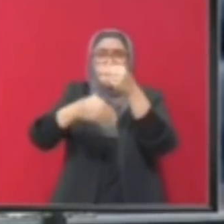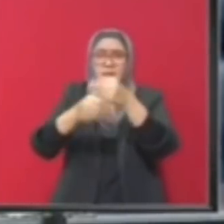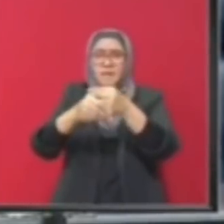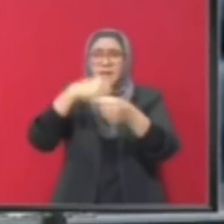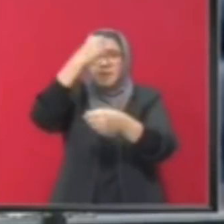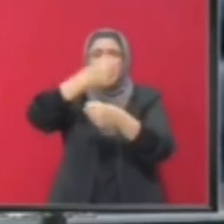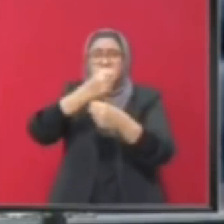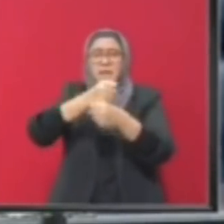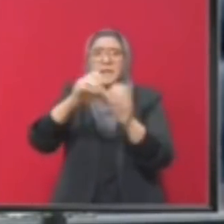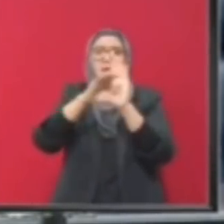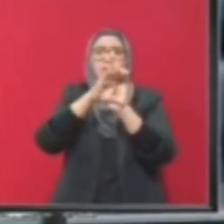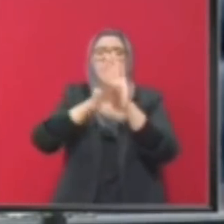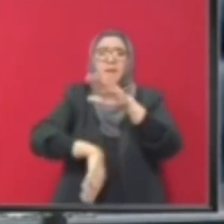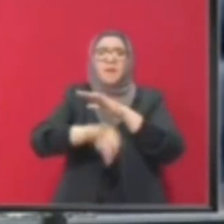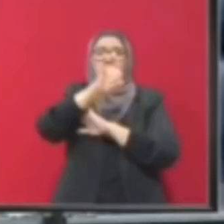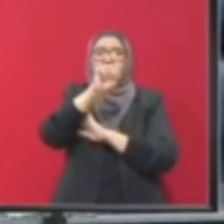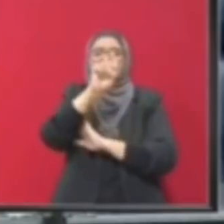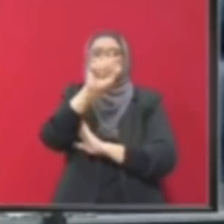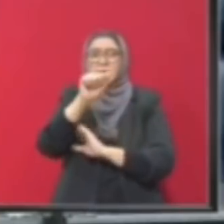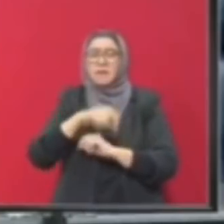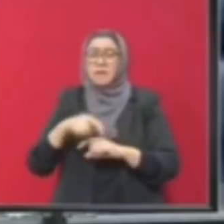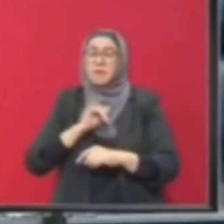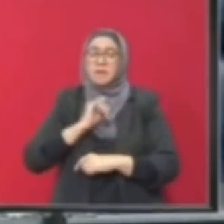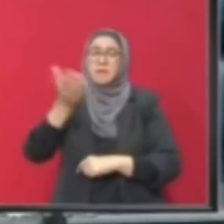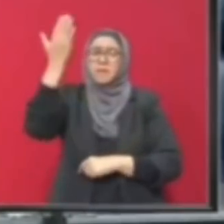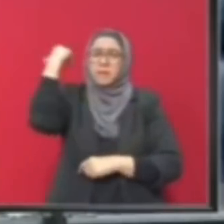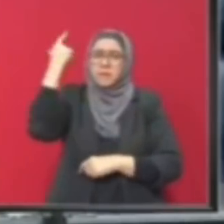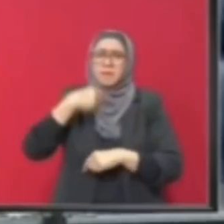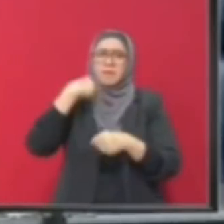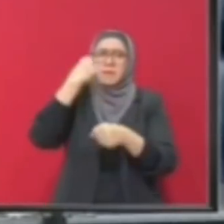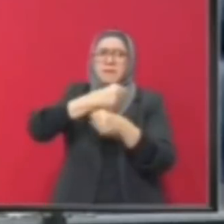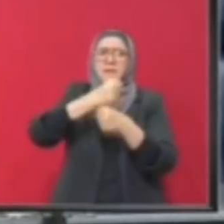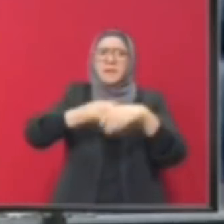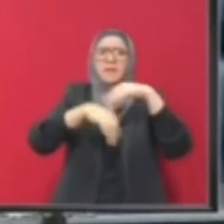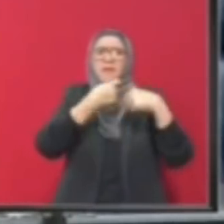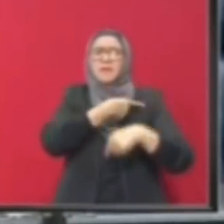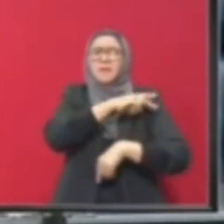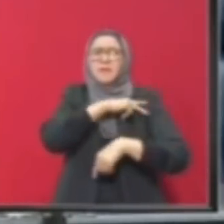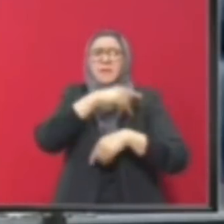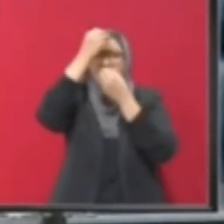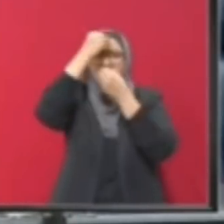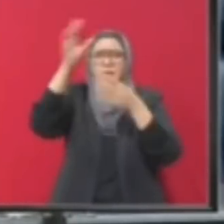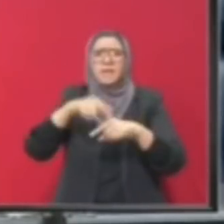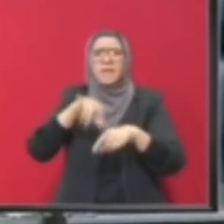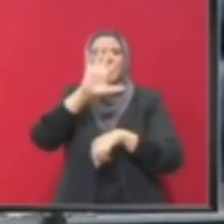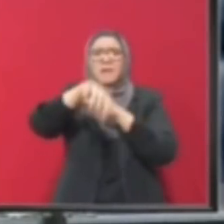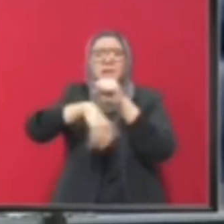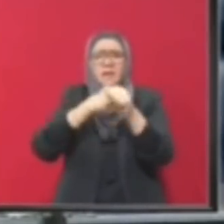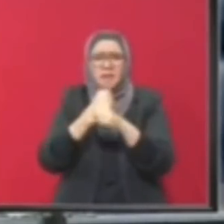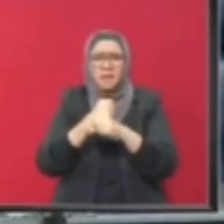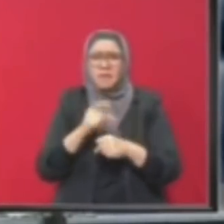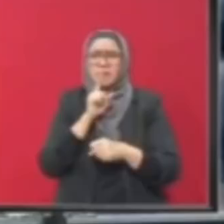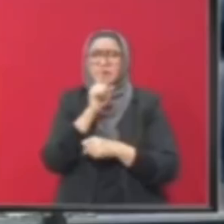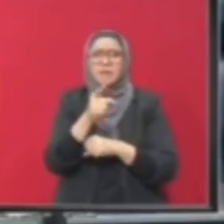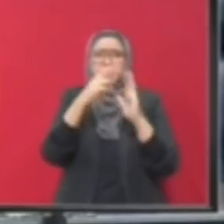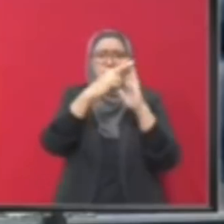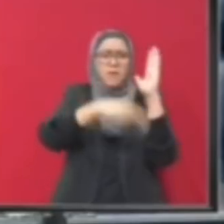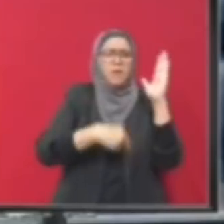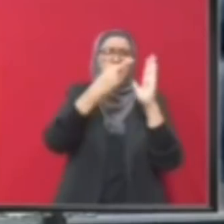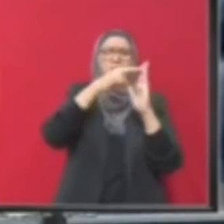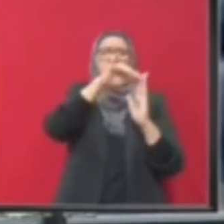Saya pernah bertugas di Kementerian Penerangan 5 tahun. Peranan jasa ini boleh dimainkan oleh pihak kemas yang